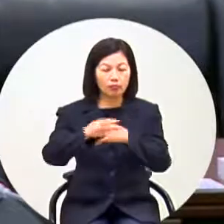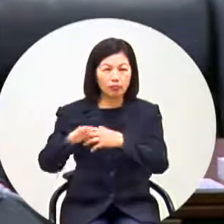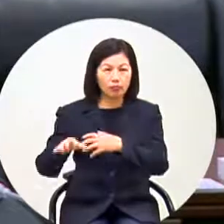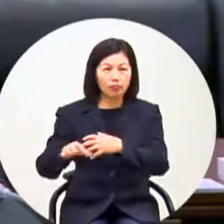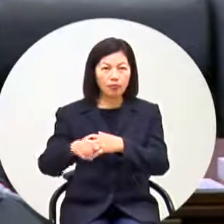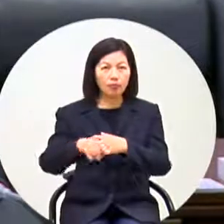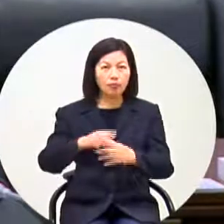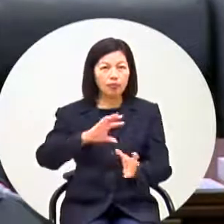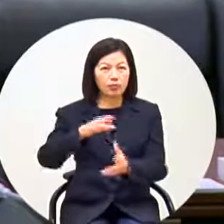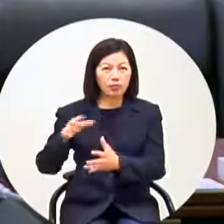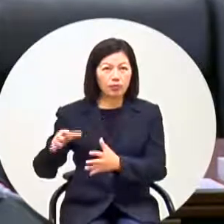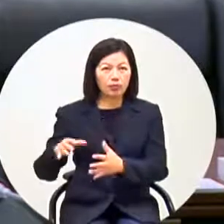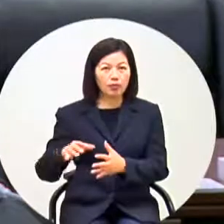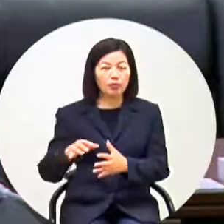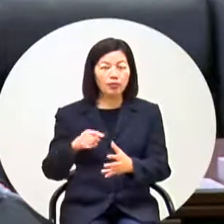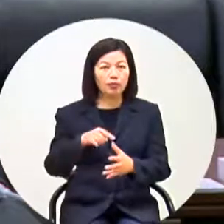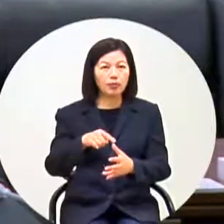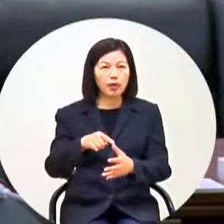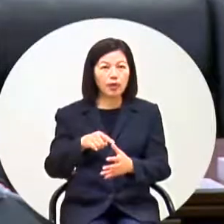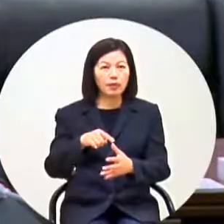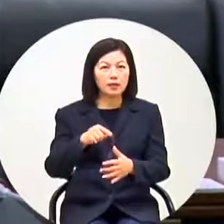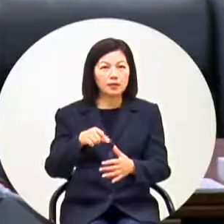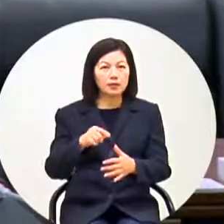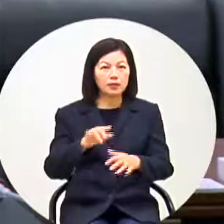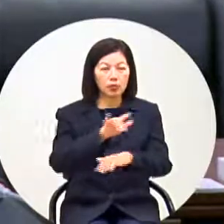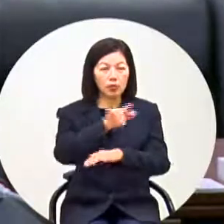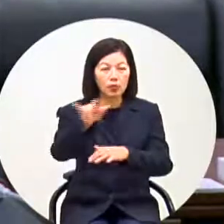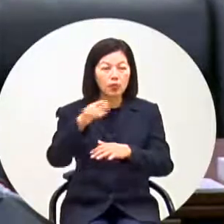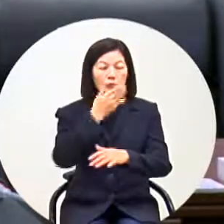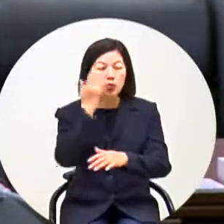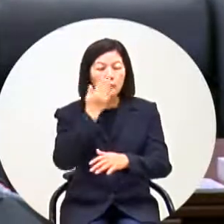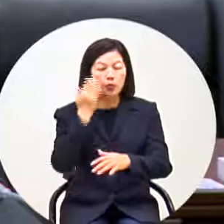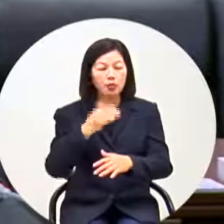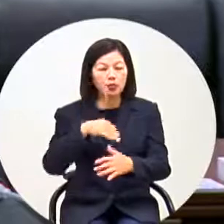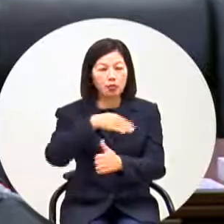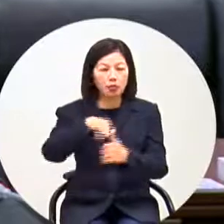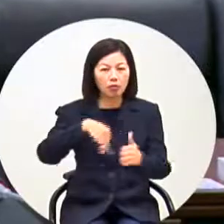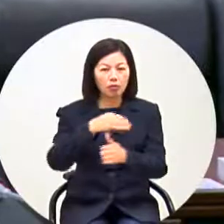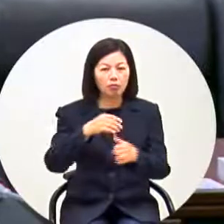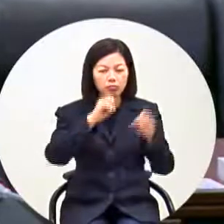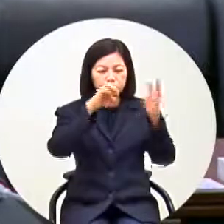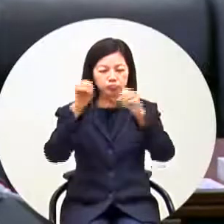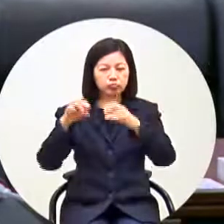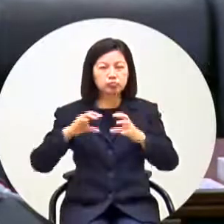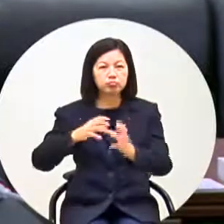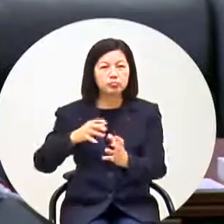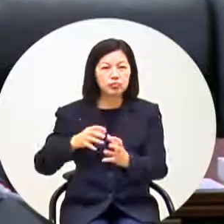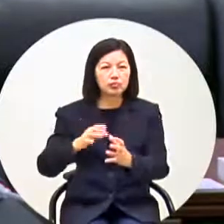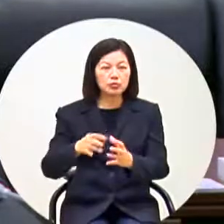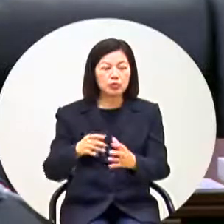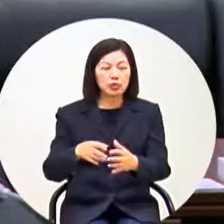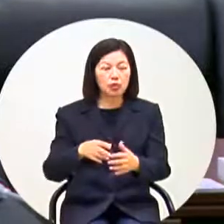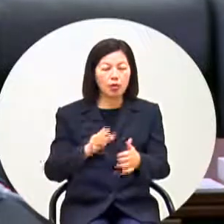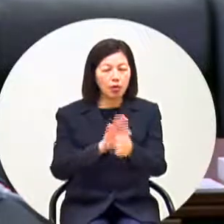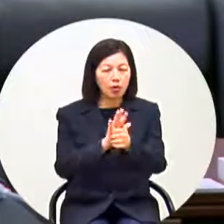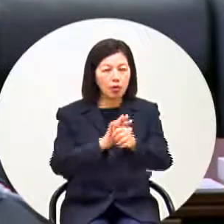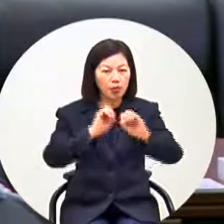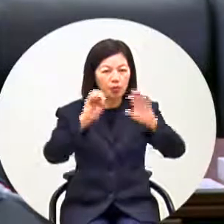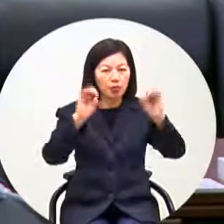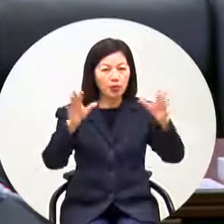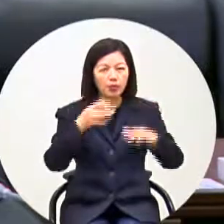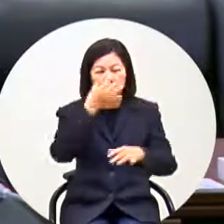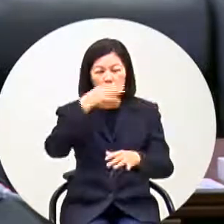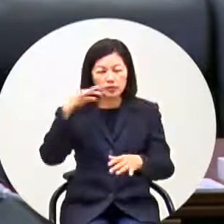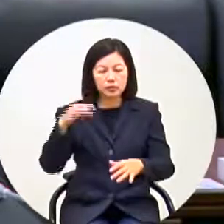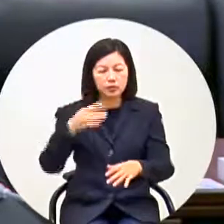孤独星球》哈，《孤独星球》，它也有推荐我们凤山的古迹哦。啊，本席也要在这里建议我们市长，